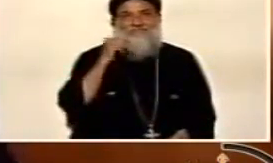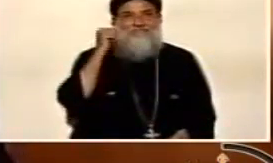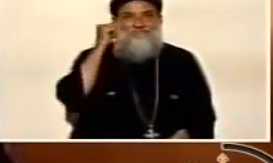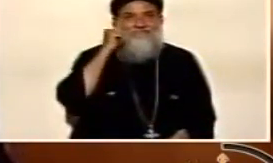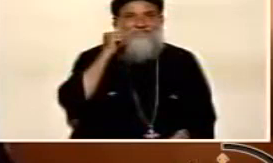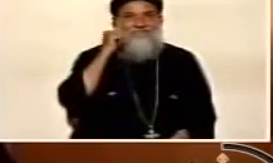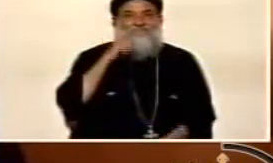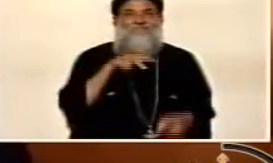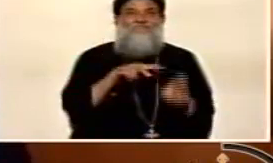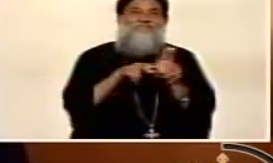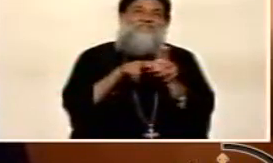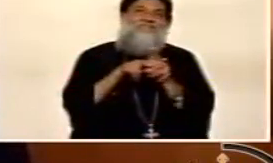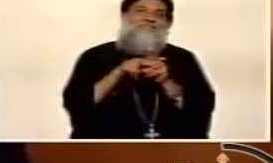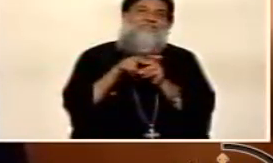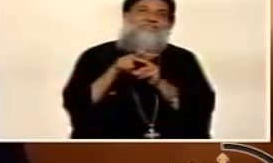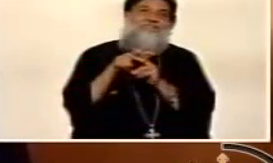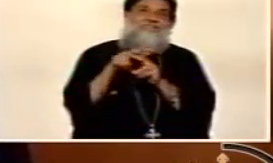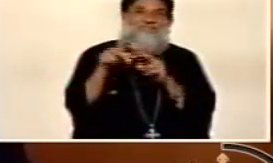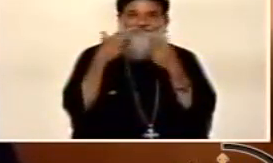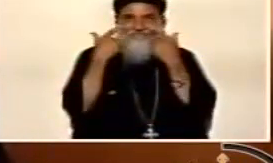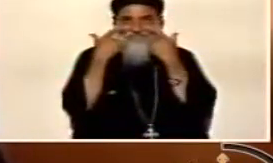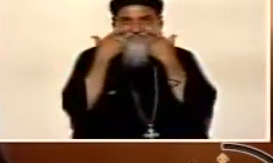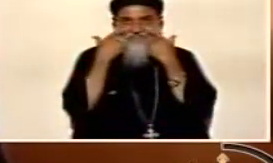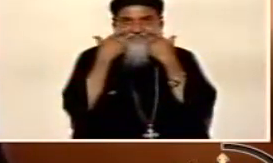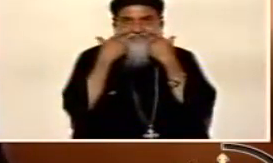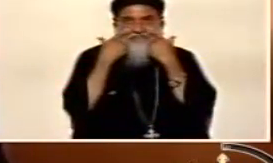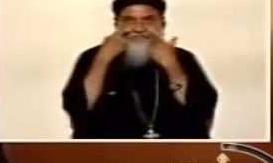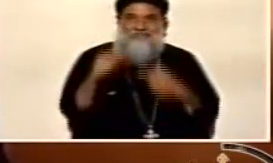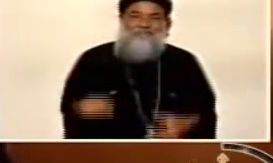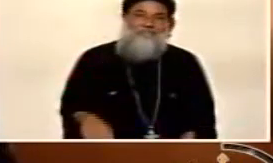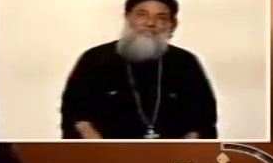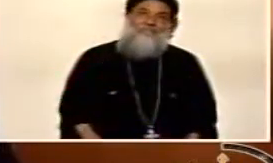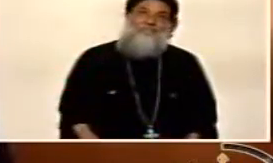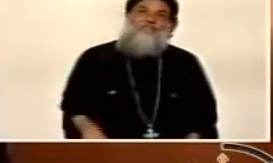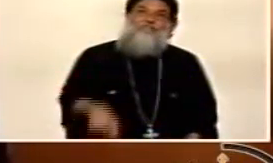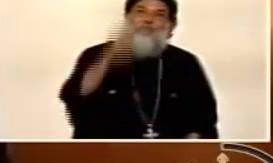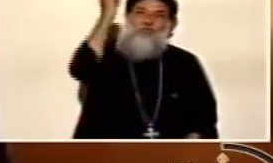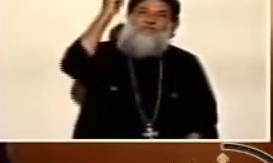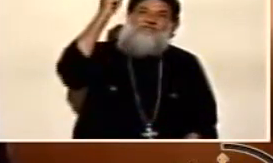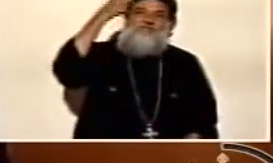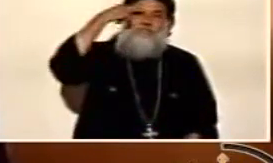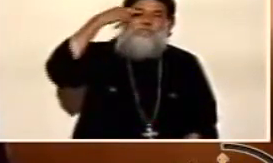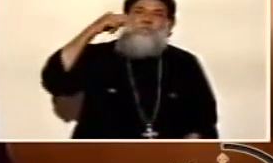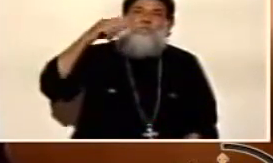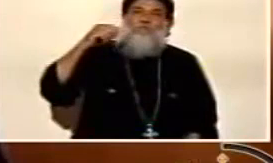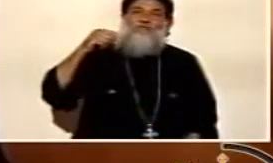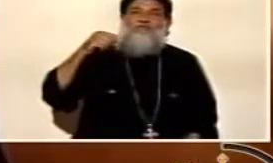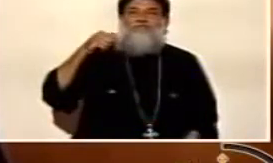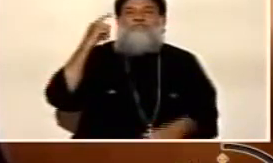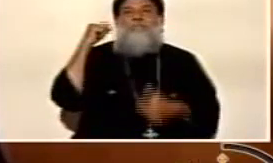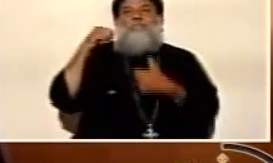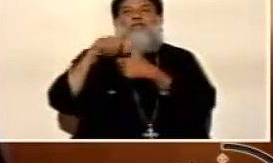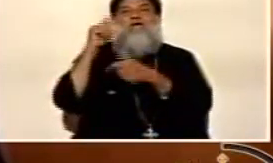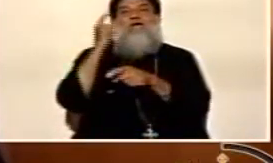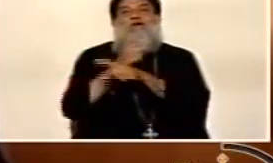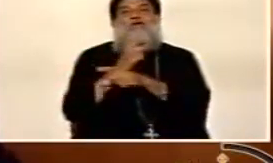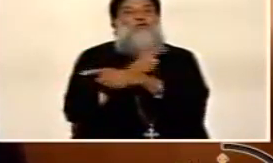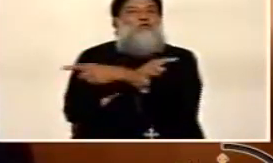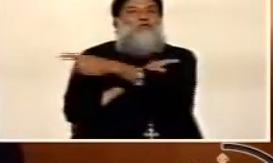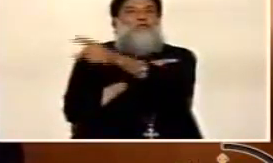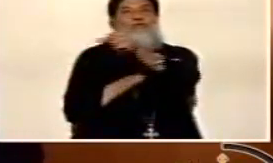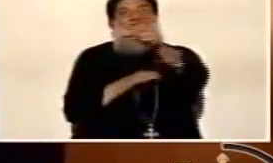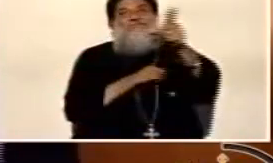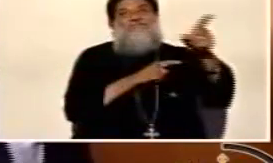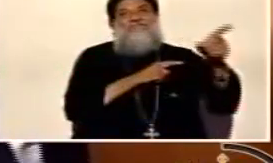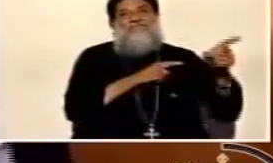الاحتمال للآلام نجد بولس الرسول وبطرس الرسول وبقية الرسل.